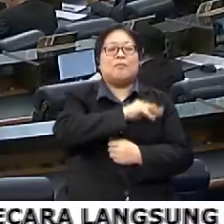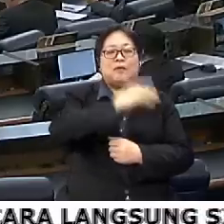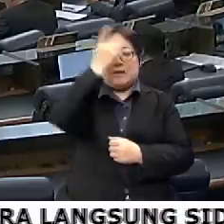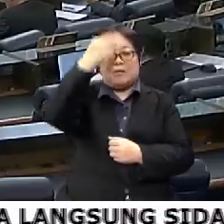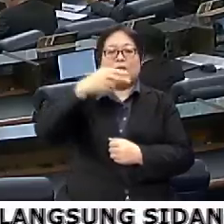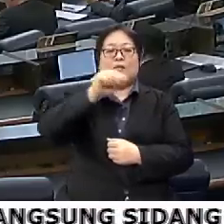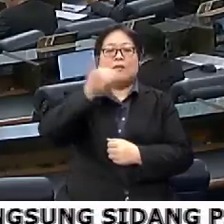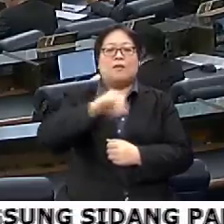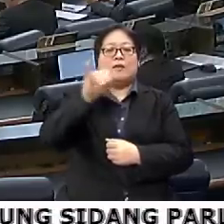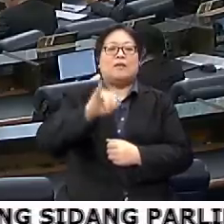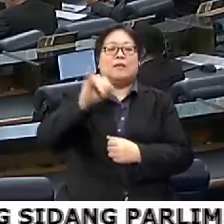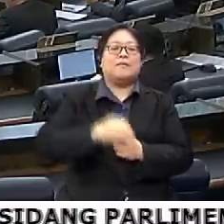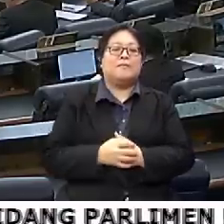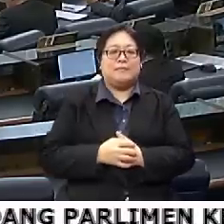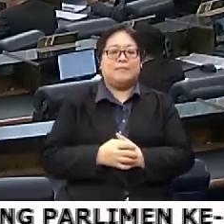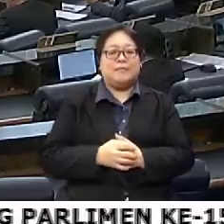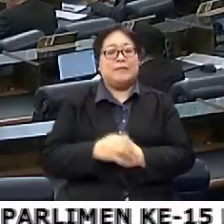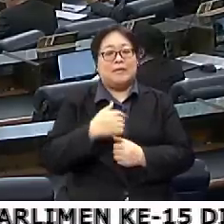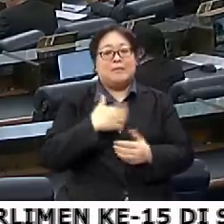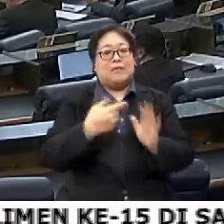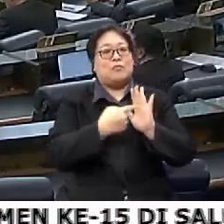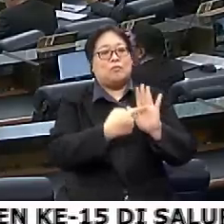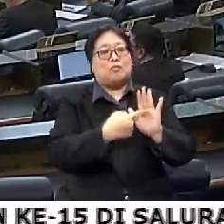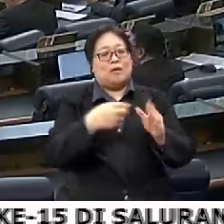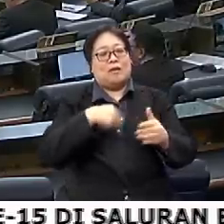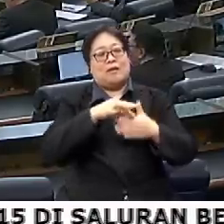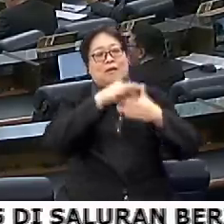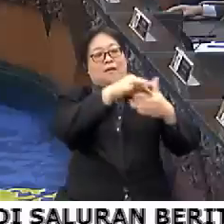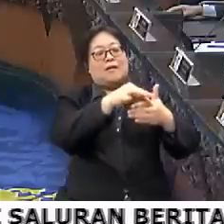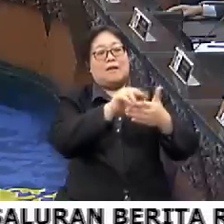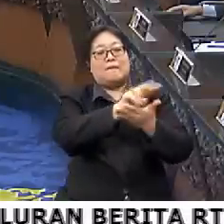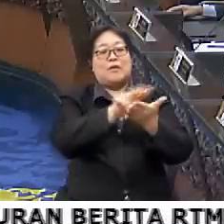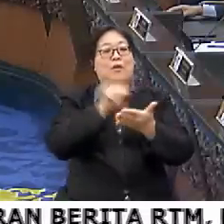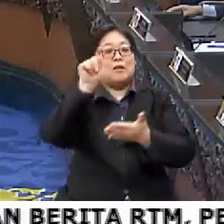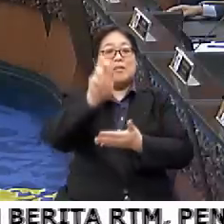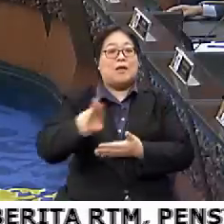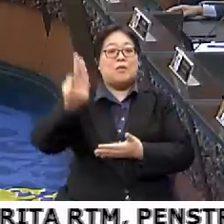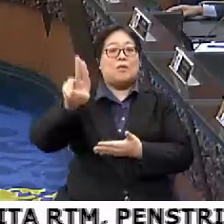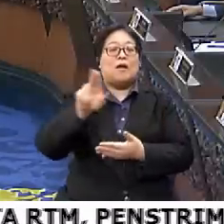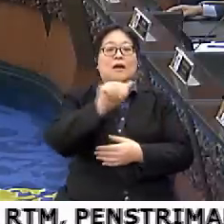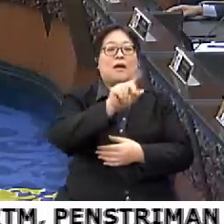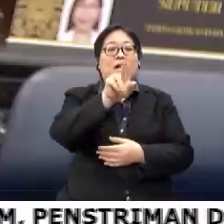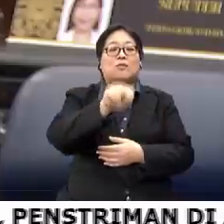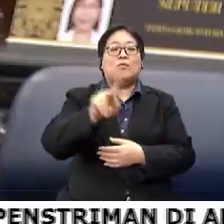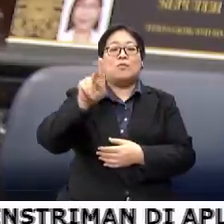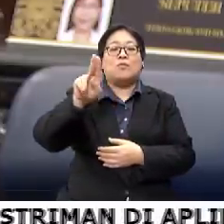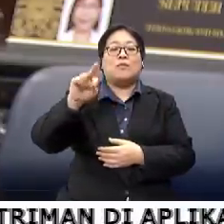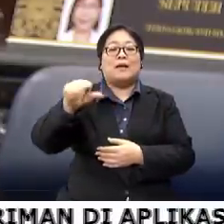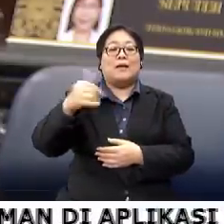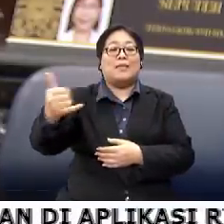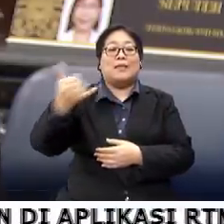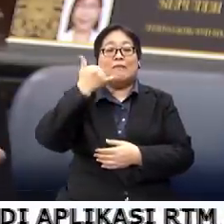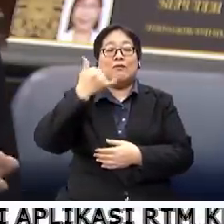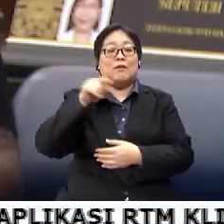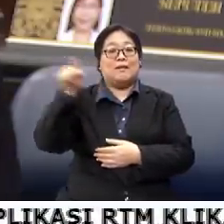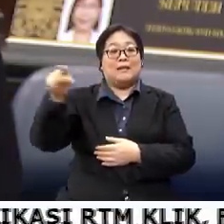Seri Haji Ji. Saya nak tunjukkan, nanti saya bagi video kepada Tawau. Adun Kunak, dia ditelepon.